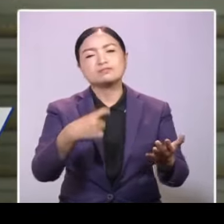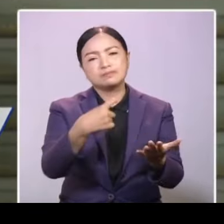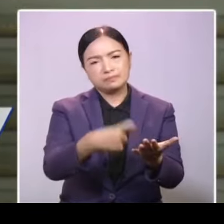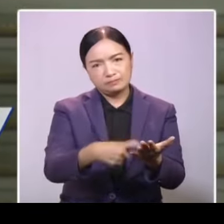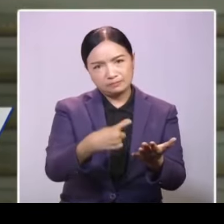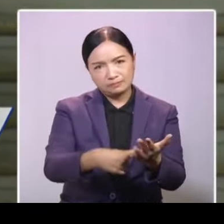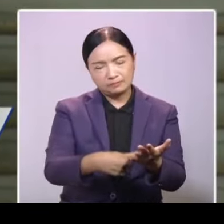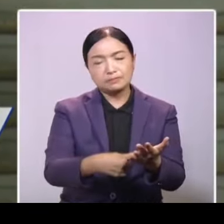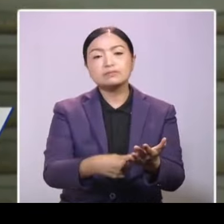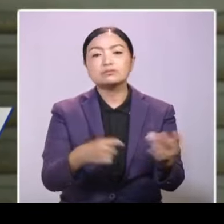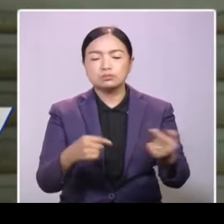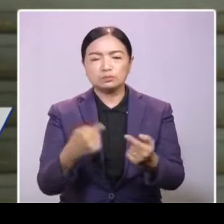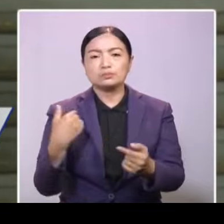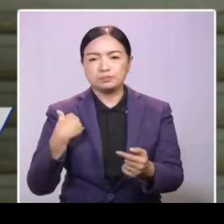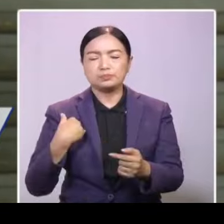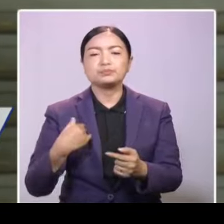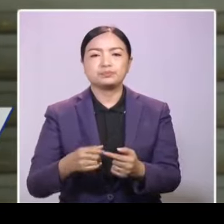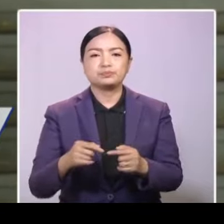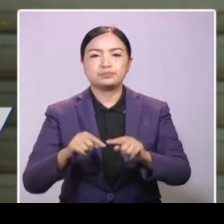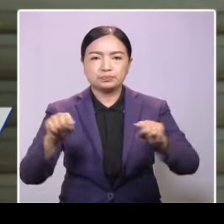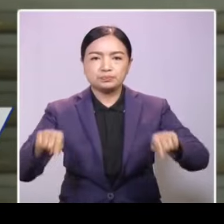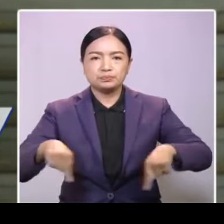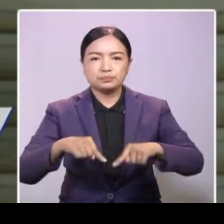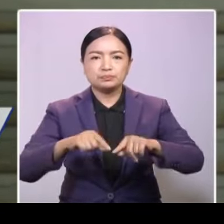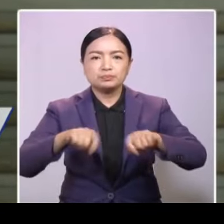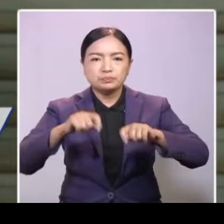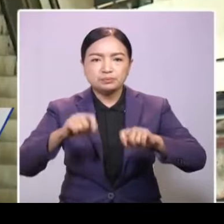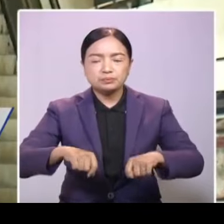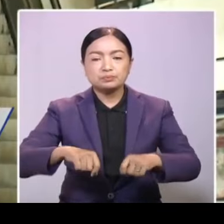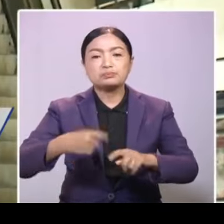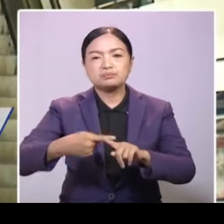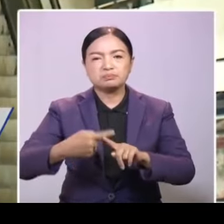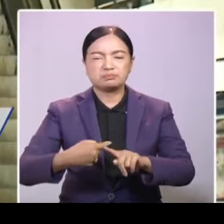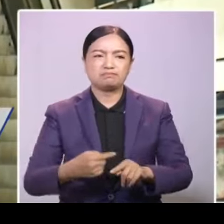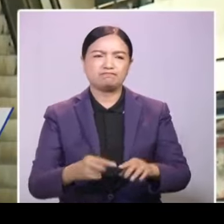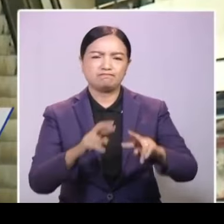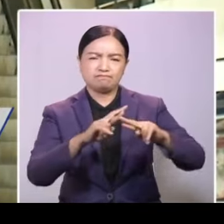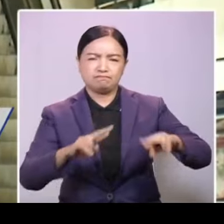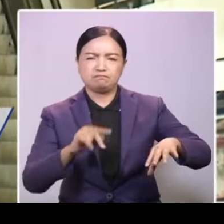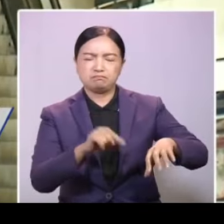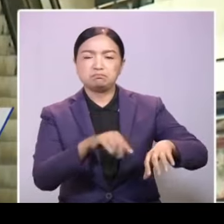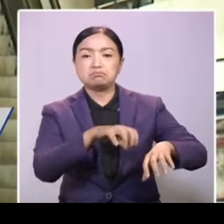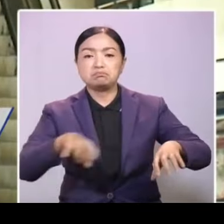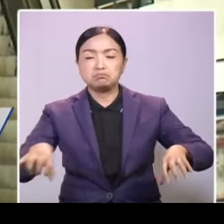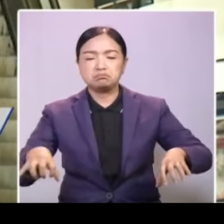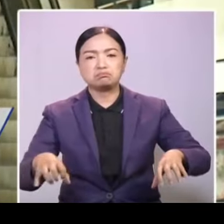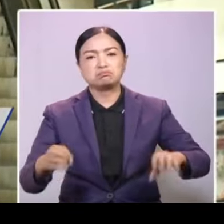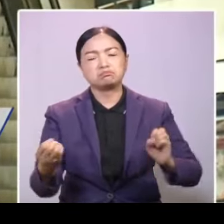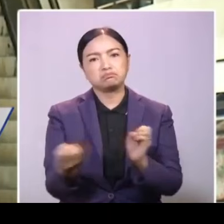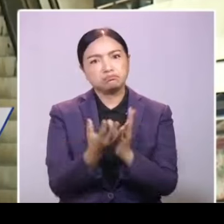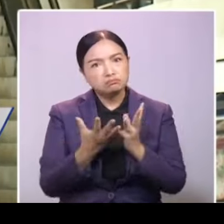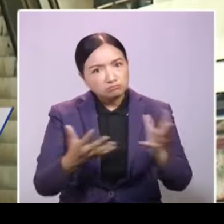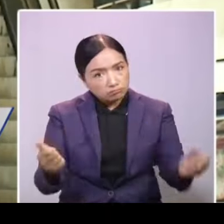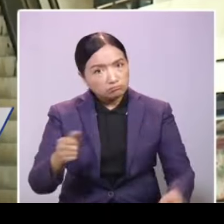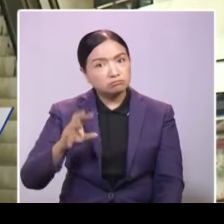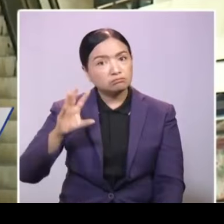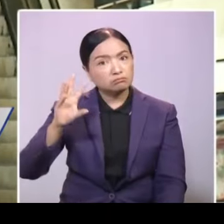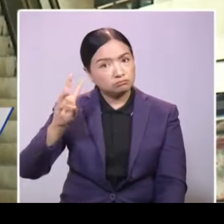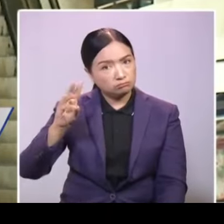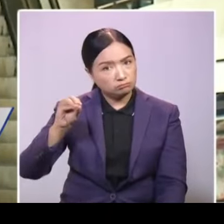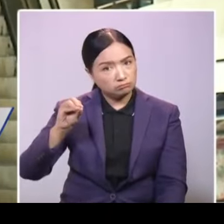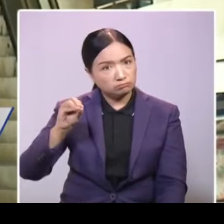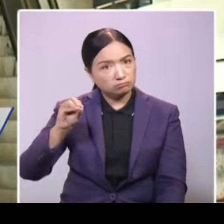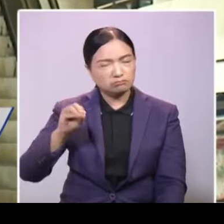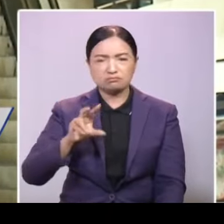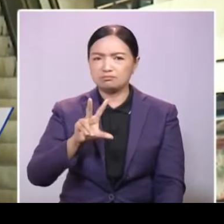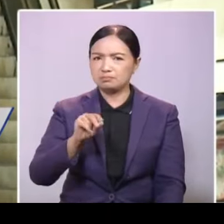อยู่ในสัญญาเช่าแต่ว่าจากการประเมินด้วยสายตาคาดว่าจะมีร้านเนี่ยเสียหายไปกว่า60ร้านไม่น่าจ